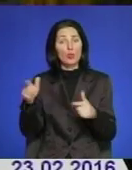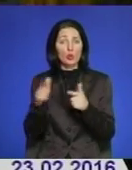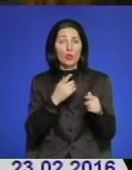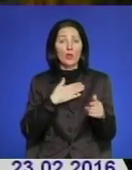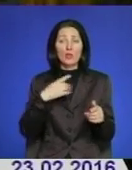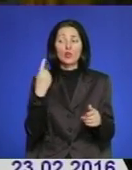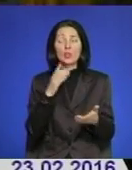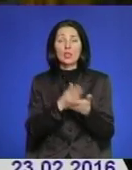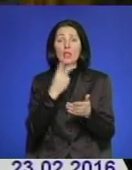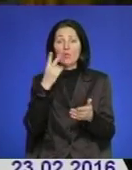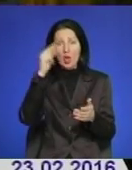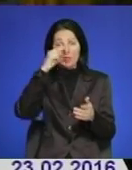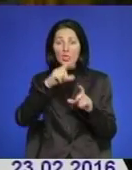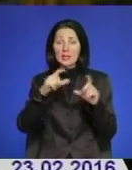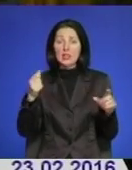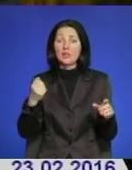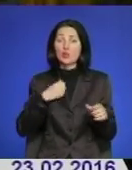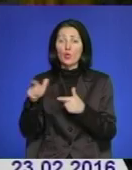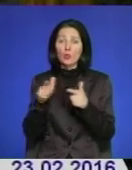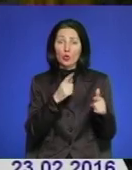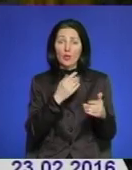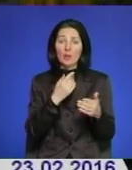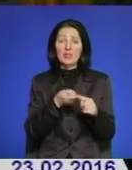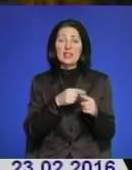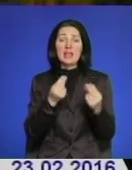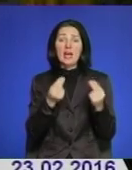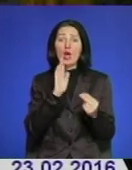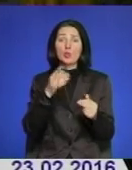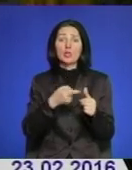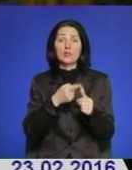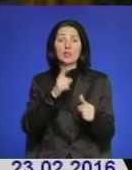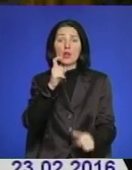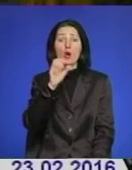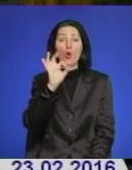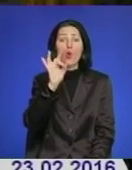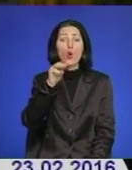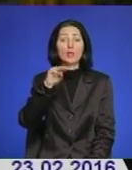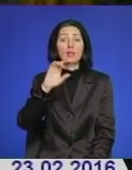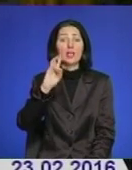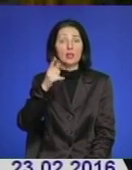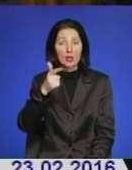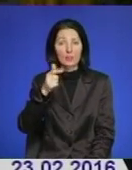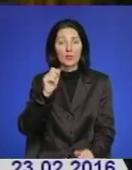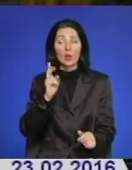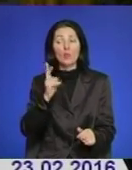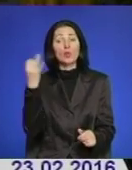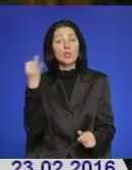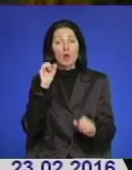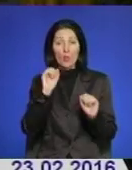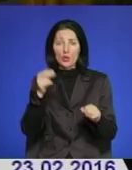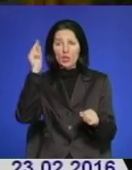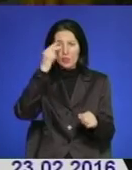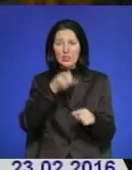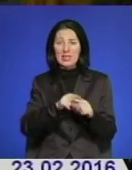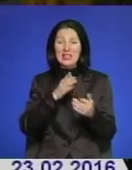є 2 таких навчальних заклади. Тобто і ця буде гра називатися «Хортинг», можливо, комусь цікаво може вивчити цей напрямок гри.